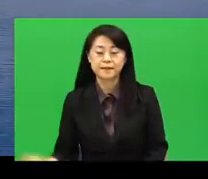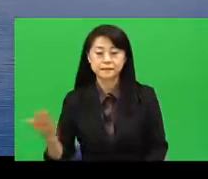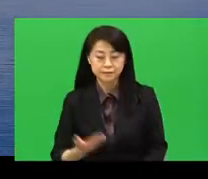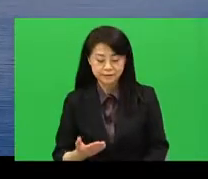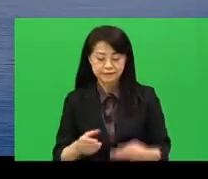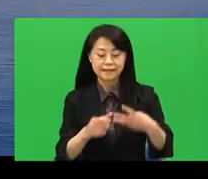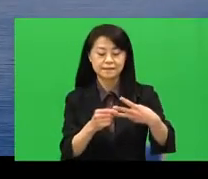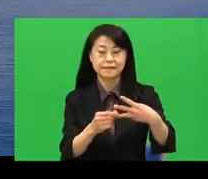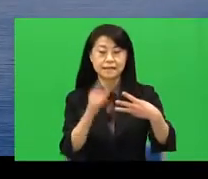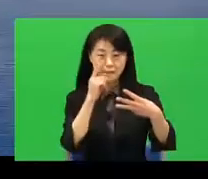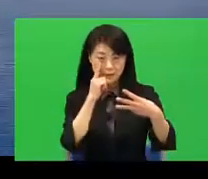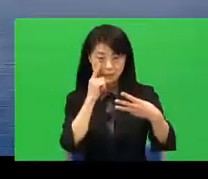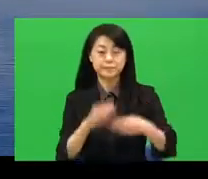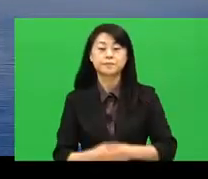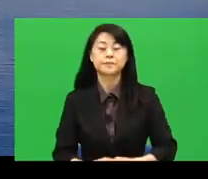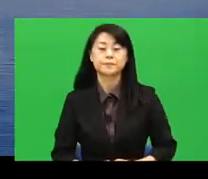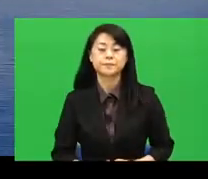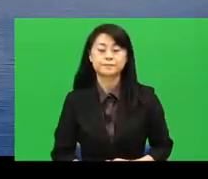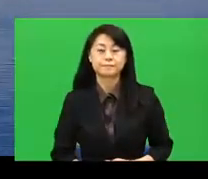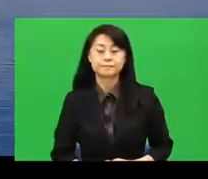次に3点目でございますが、